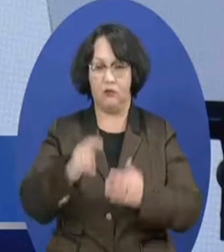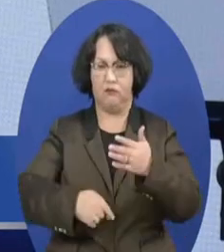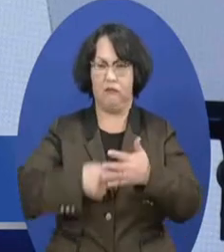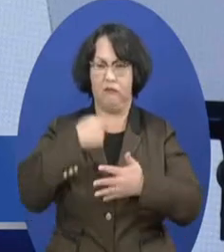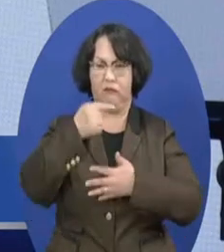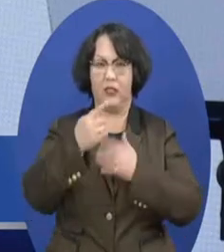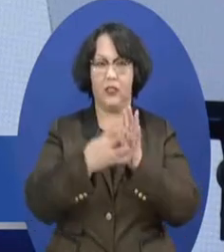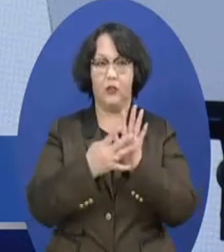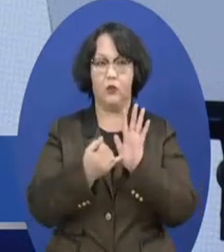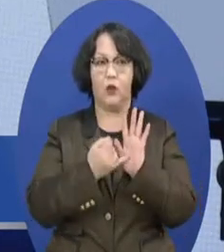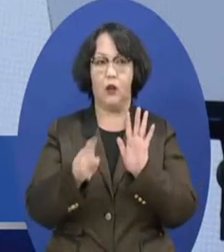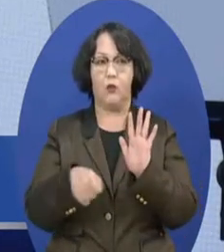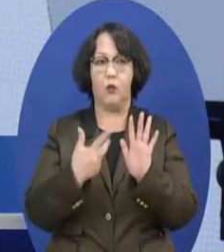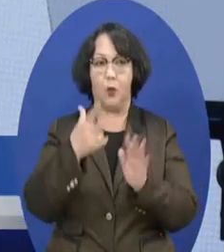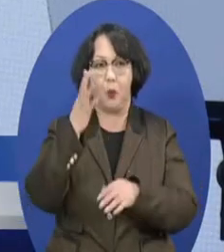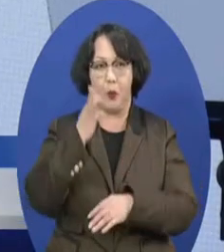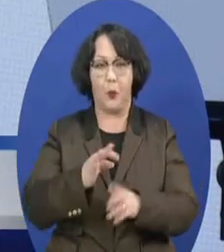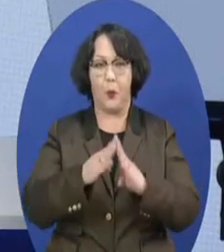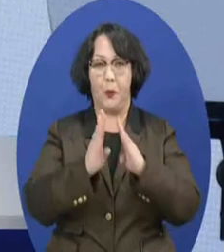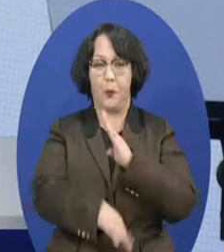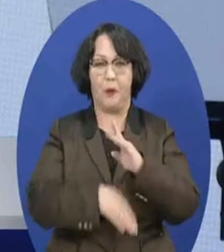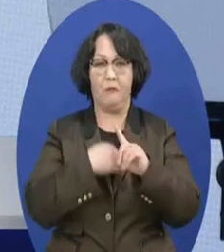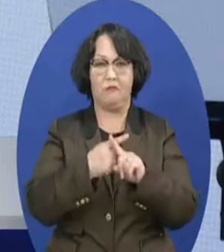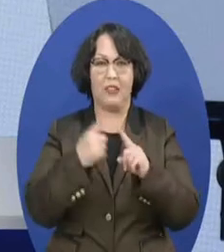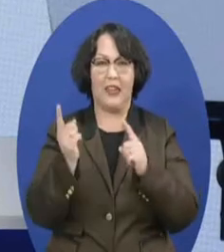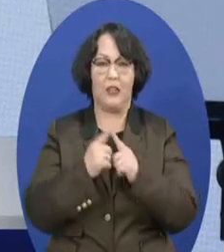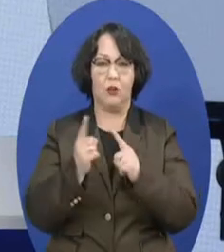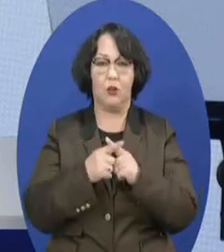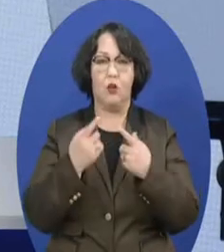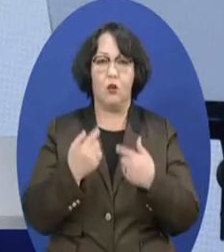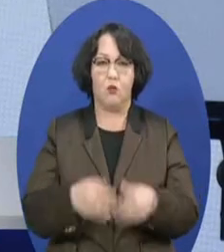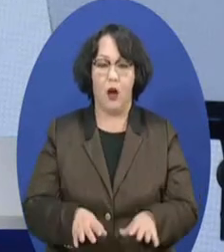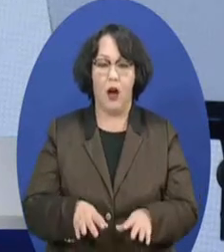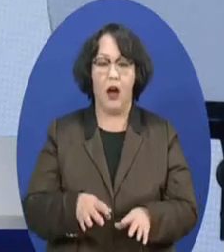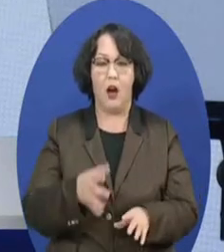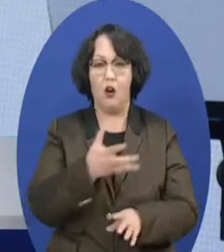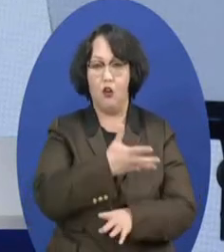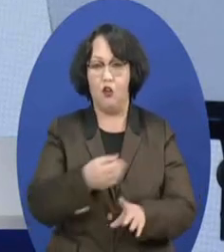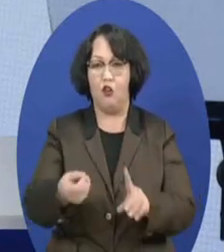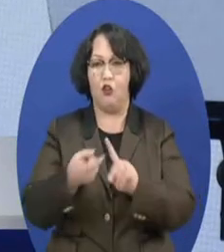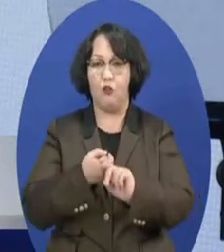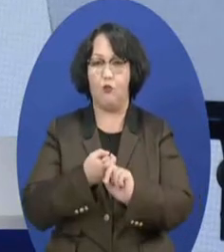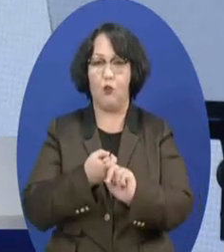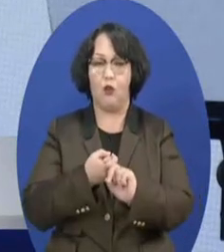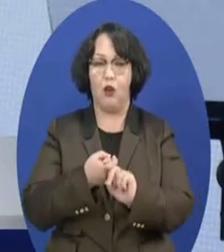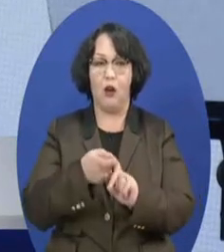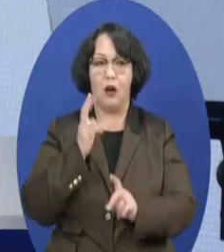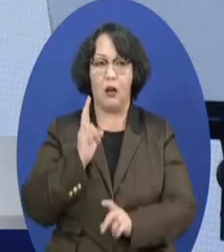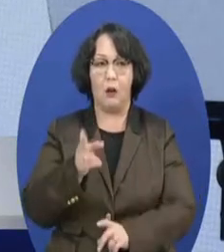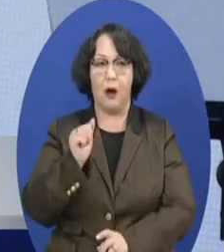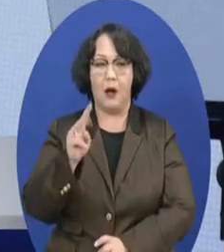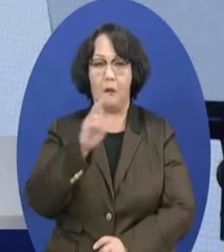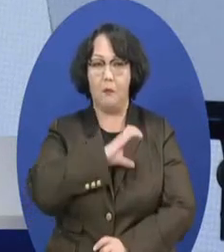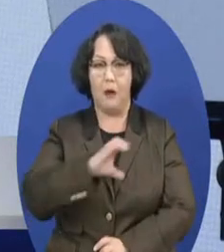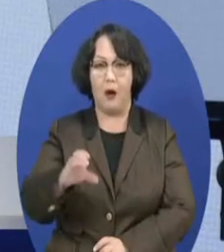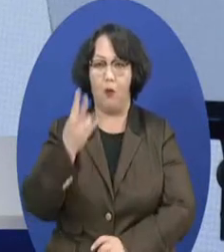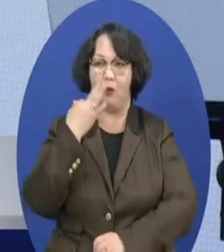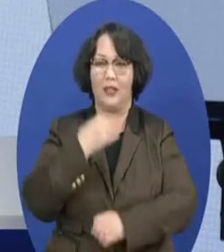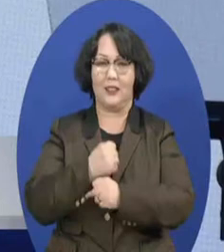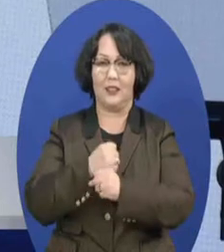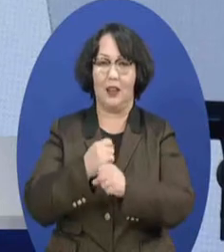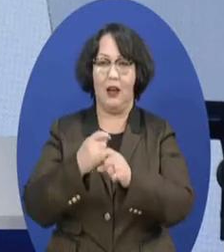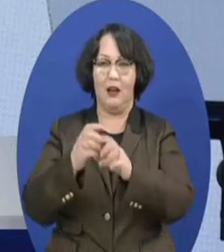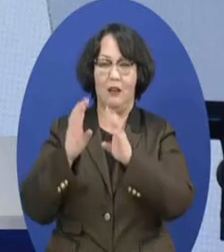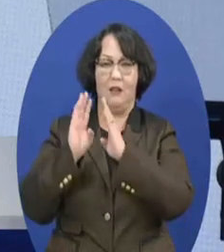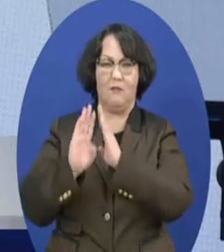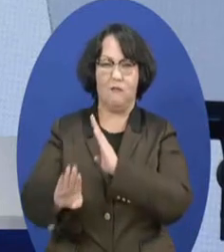96.3% хөлөөрөө бид авчихсан. За үүнээс үүдэлтэй компани аж ахуй нэгжүүдийн орлогогүй болох үйл ажиллагаа зогсоох,